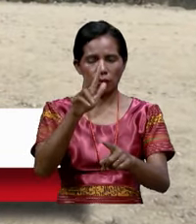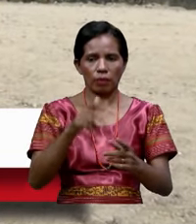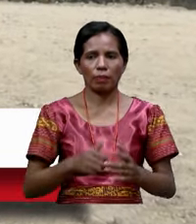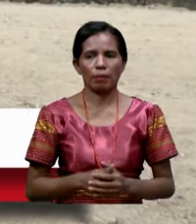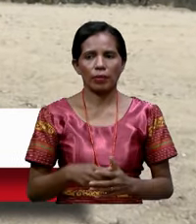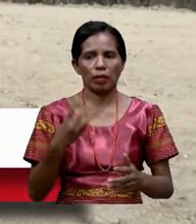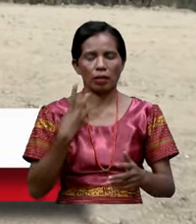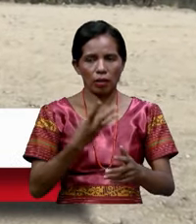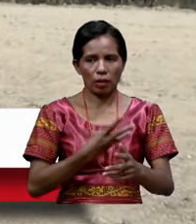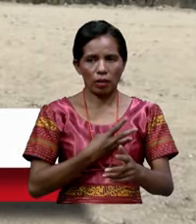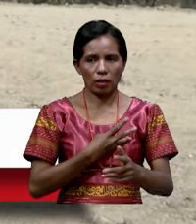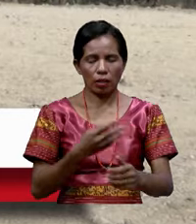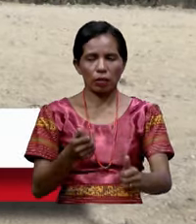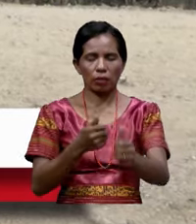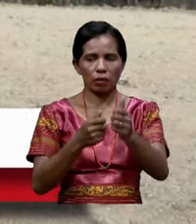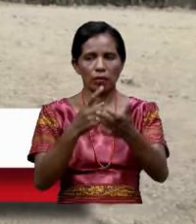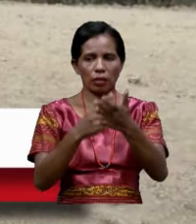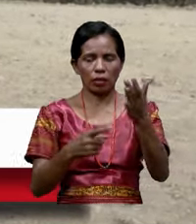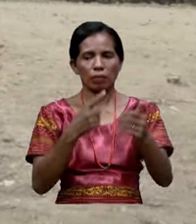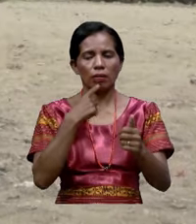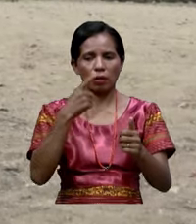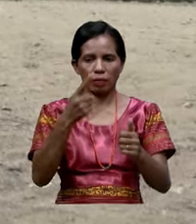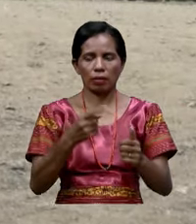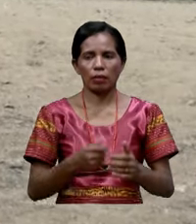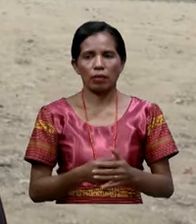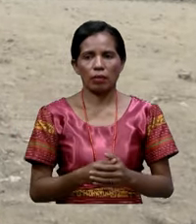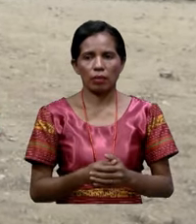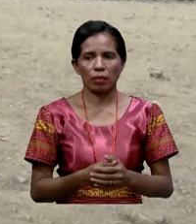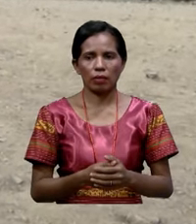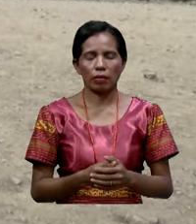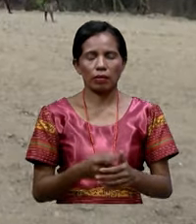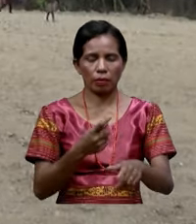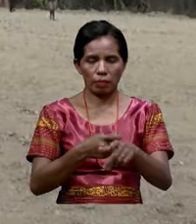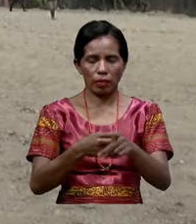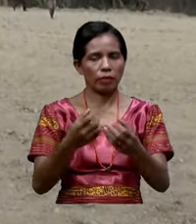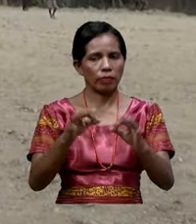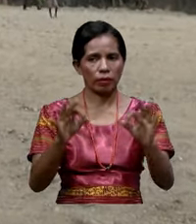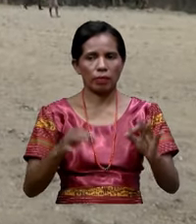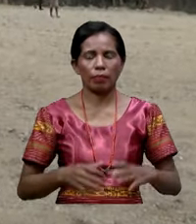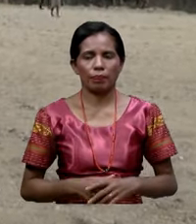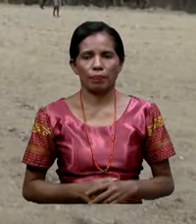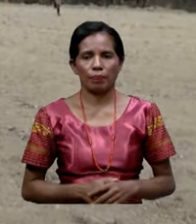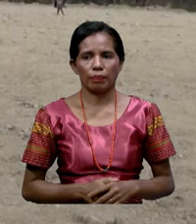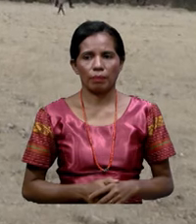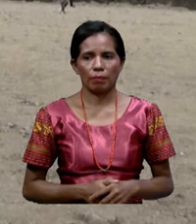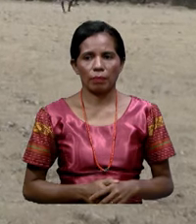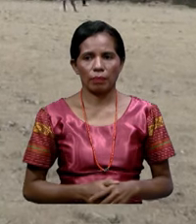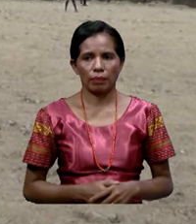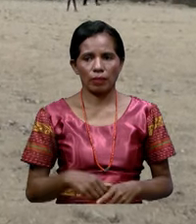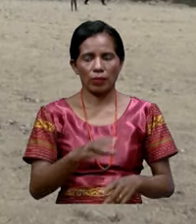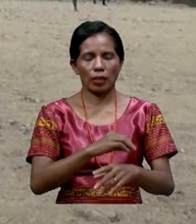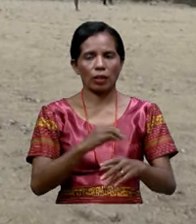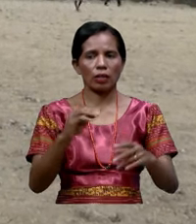ami se kumpri se da makate me kontratu lar ne ami se tinggal di sepi tempo ne termina. Di iya engineer kompan